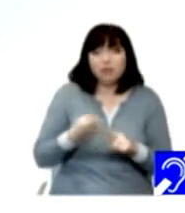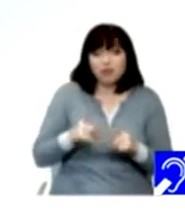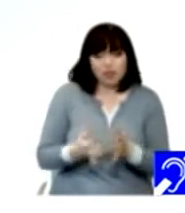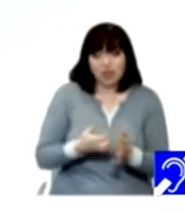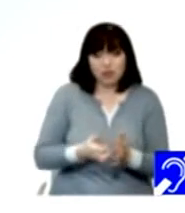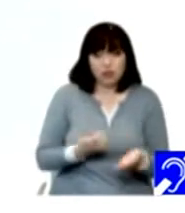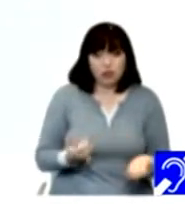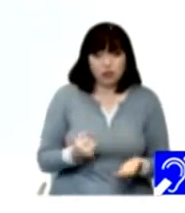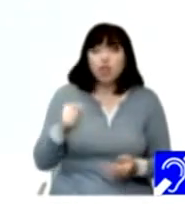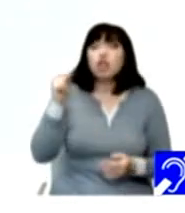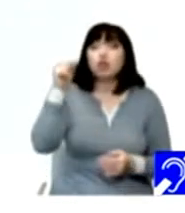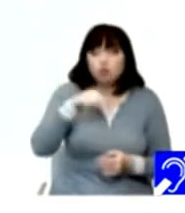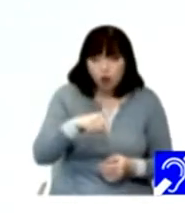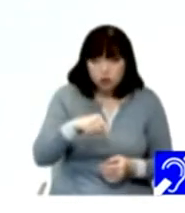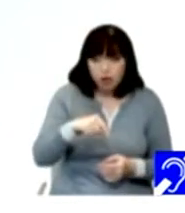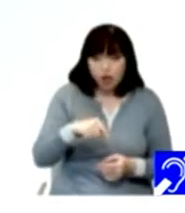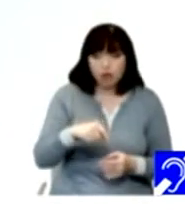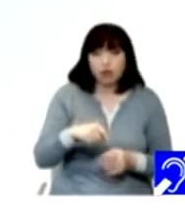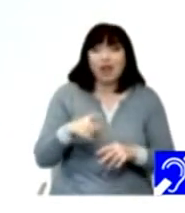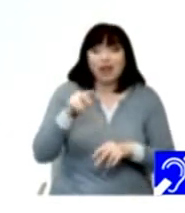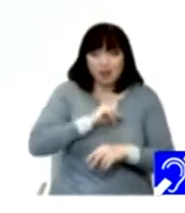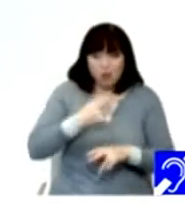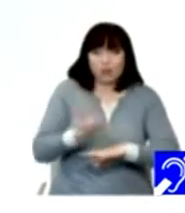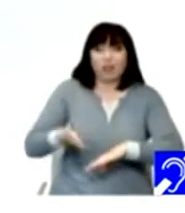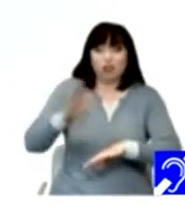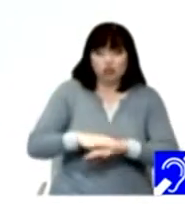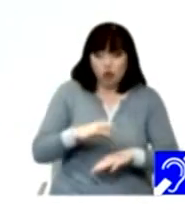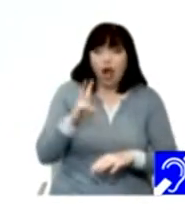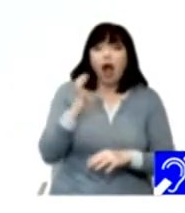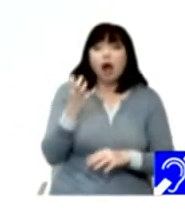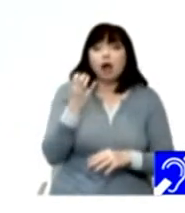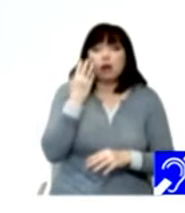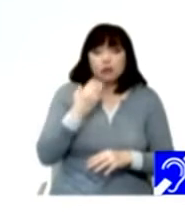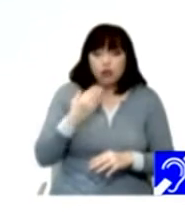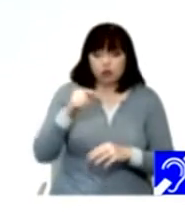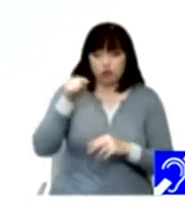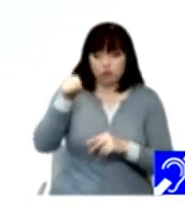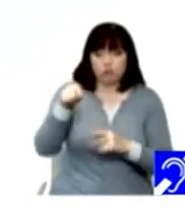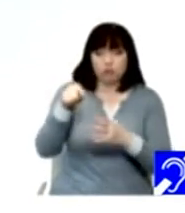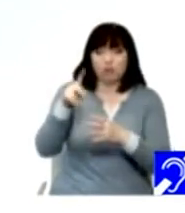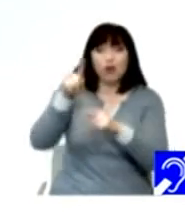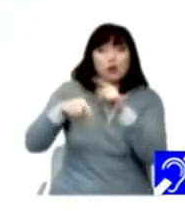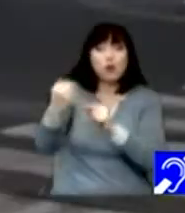lipsăști și atunci lucrul e și așa e greu, dar când și rudele se mai comportă urât cu tine, atunci...